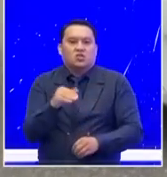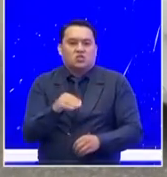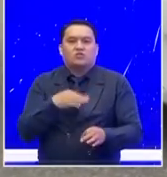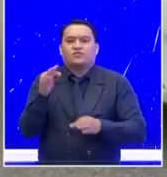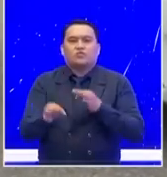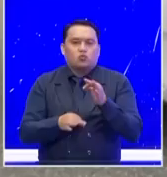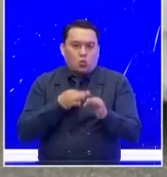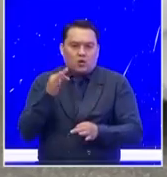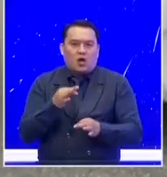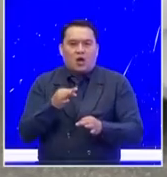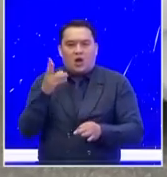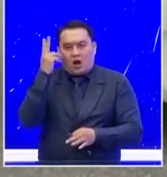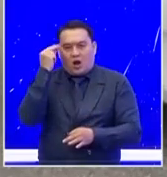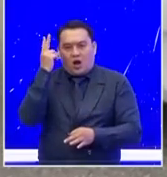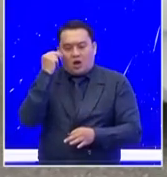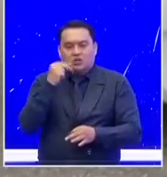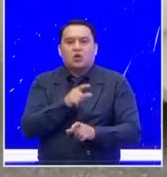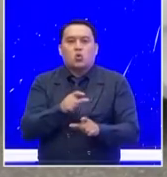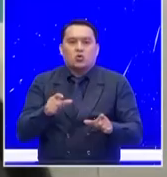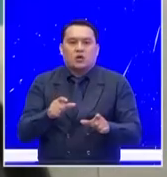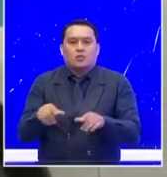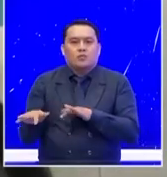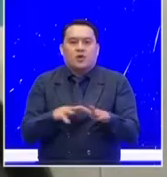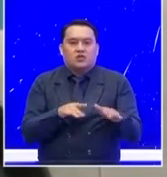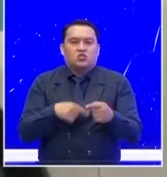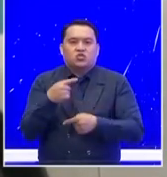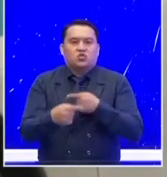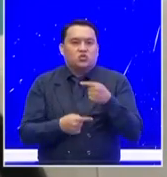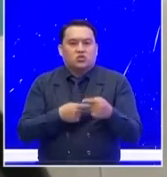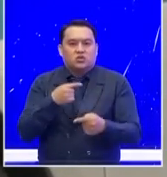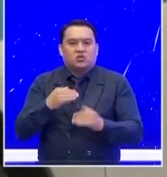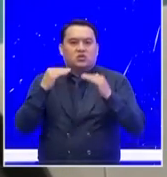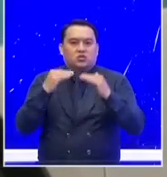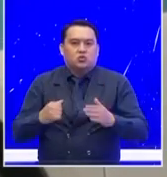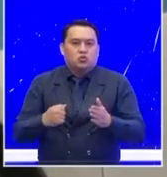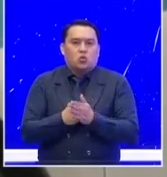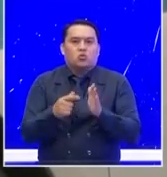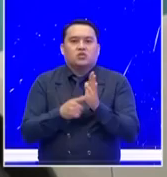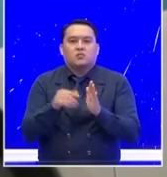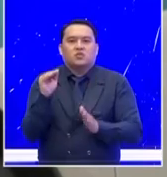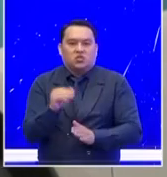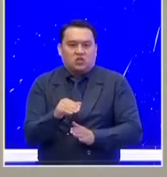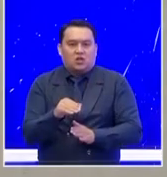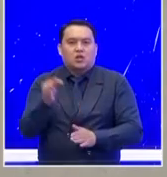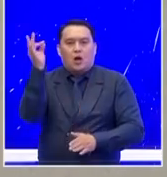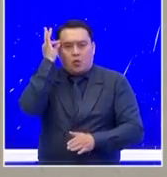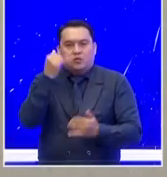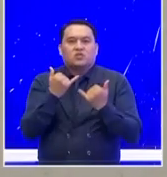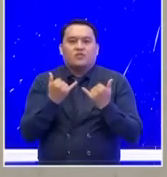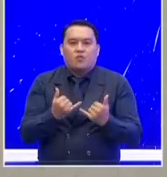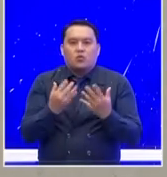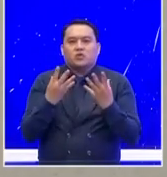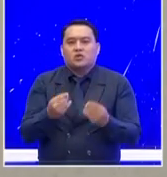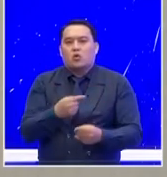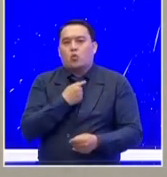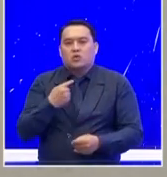в сутки, а среднее количество граждан, передвигающихся через блокпосты, снизилось до 7 тысяч. Напомним, на сегодняшний